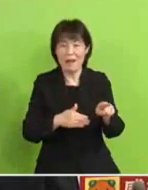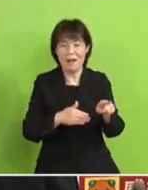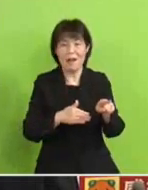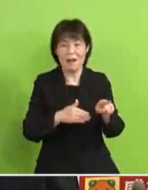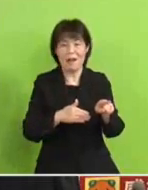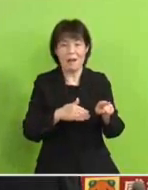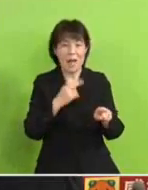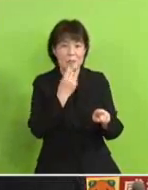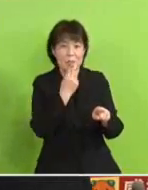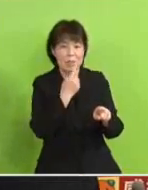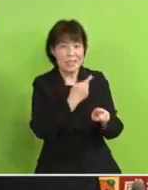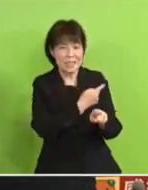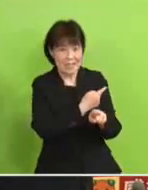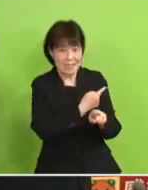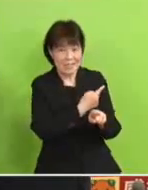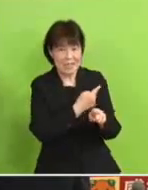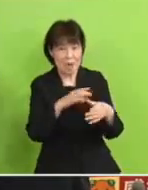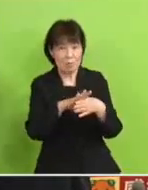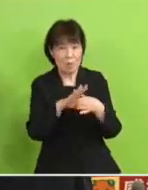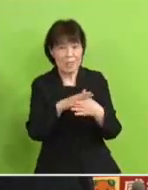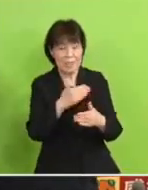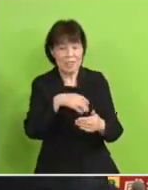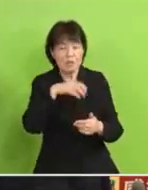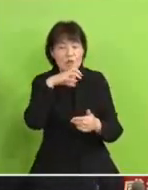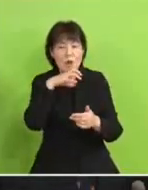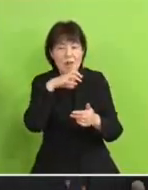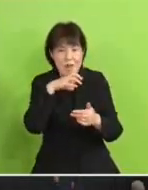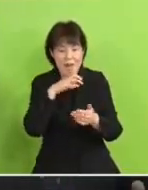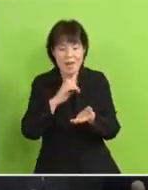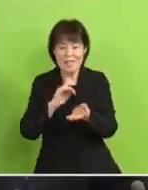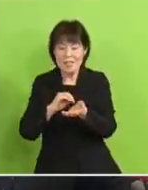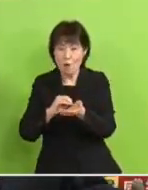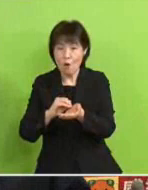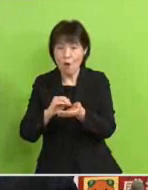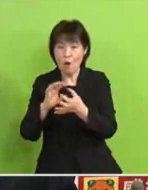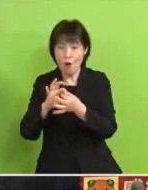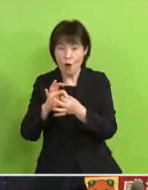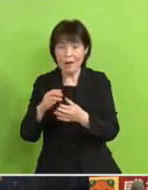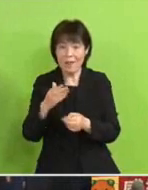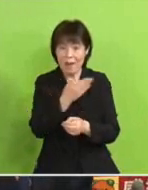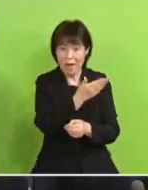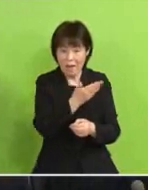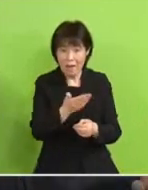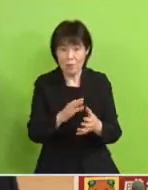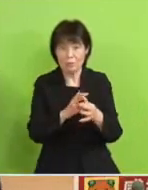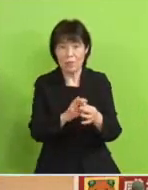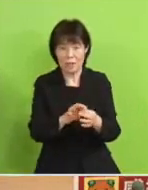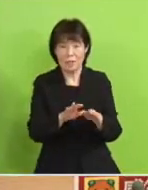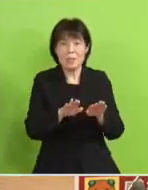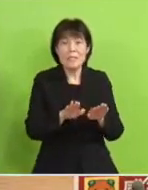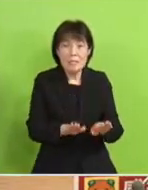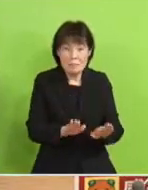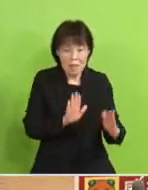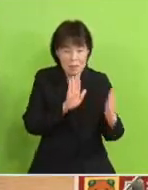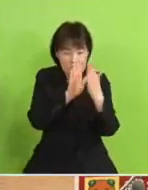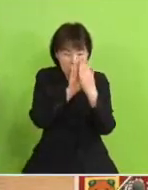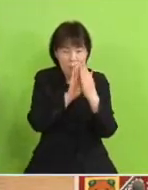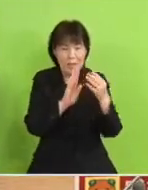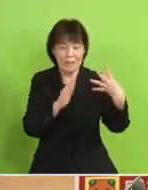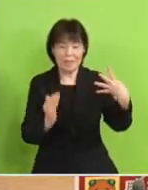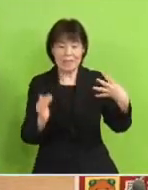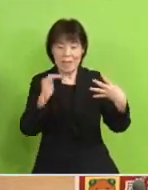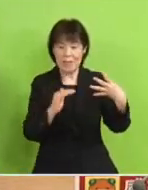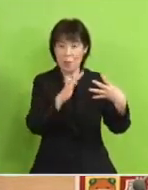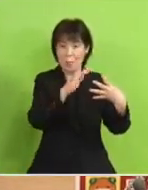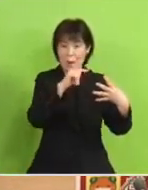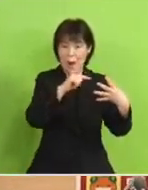緑ですね、ここですね、こちらの緑の文字の高齢者医療機関へとつながっています。そして今の直面している第4